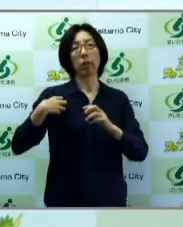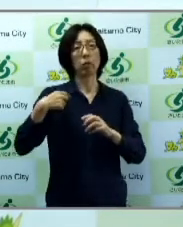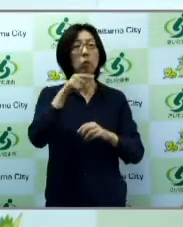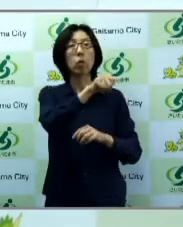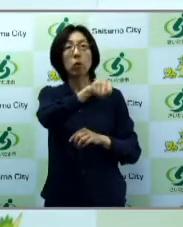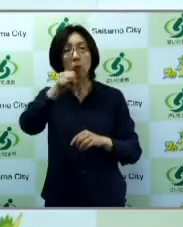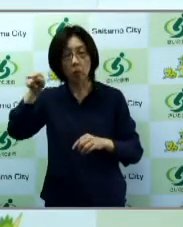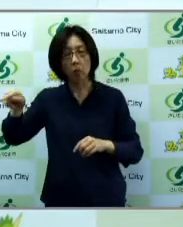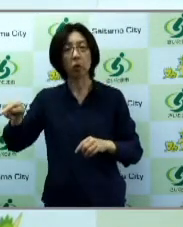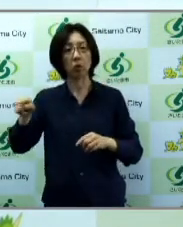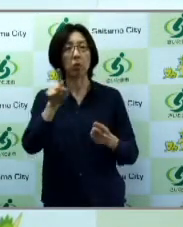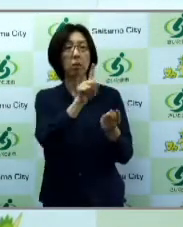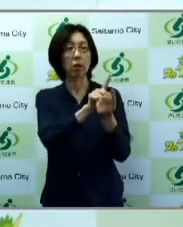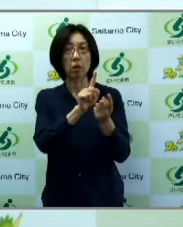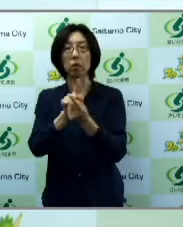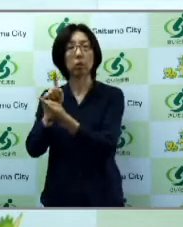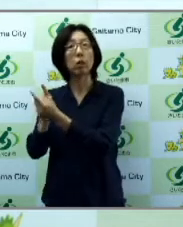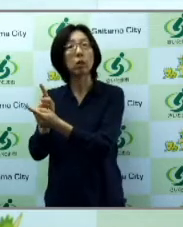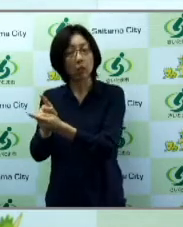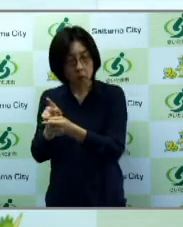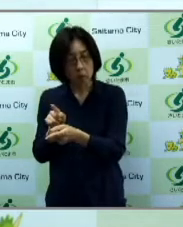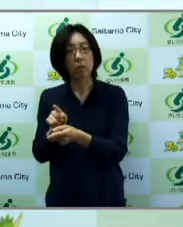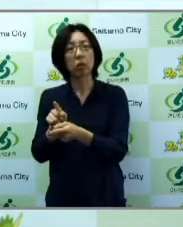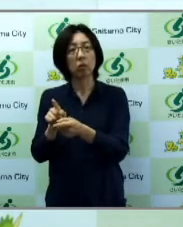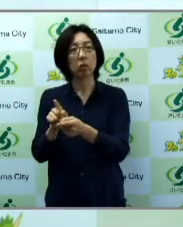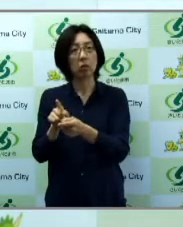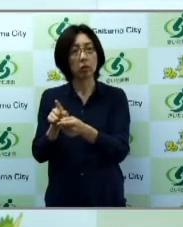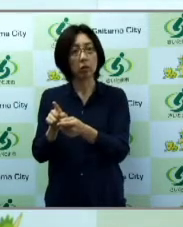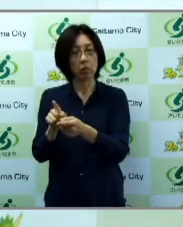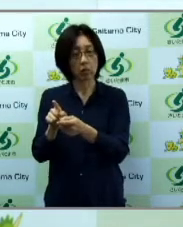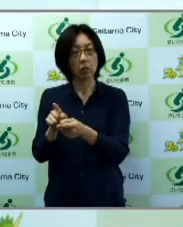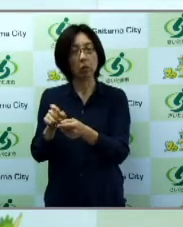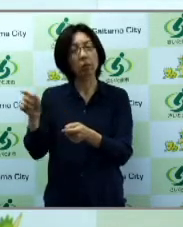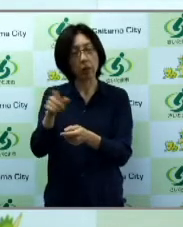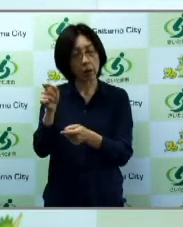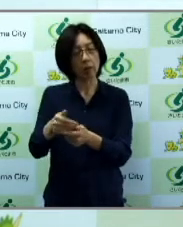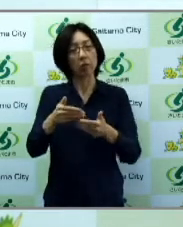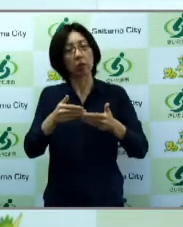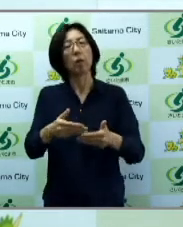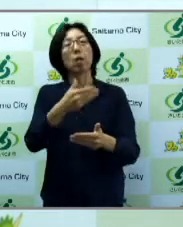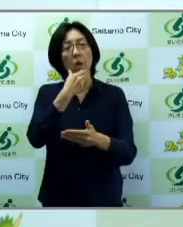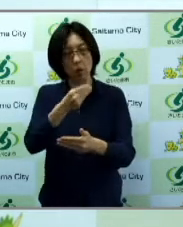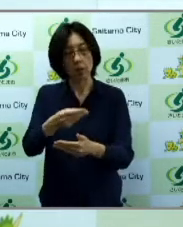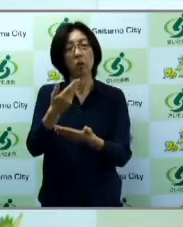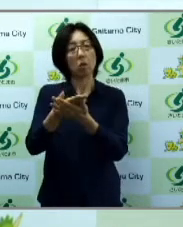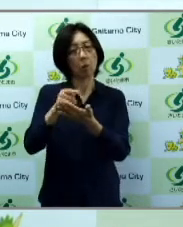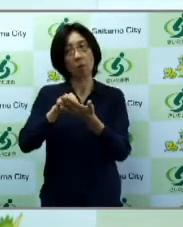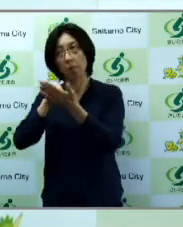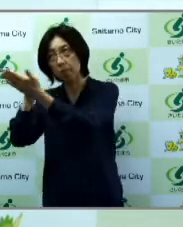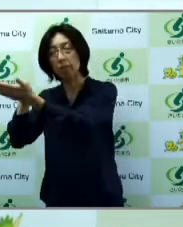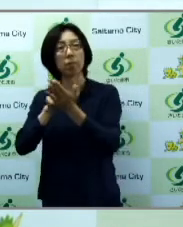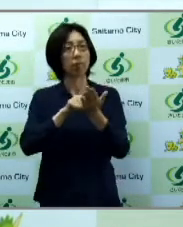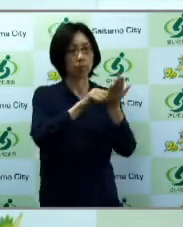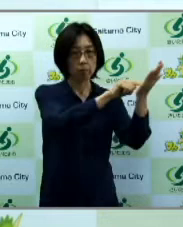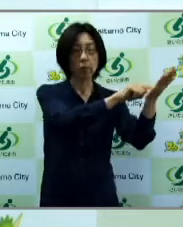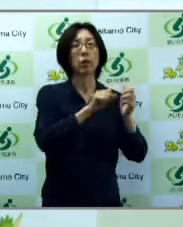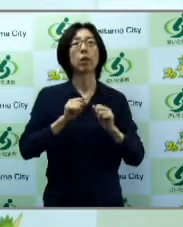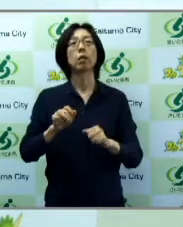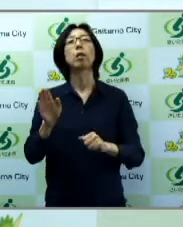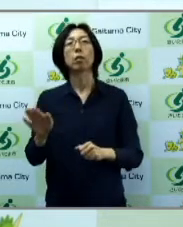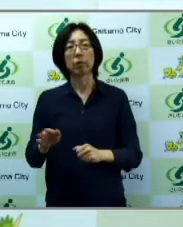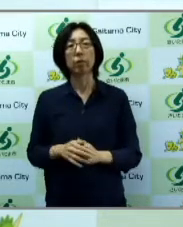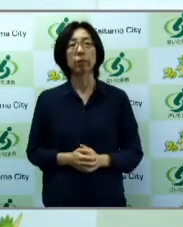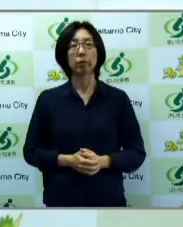策については引き続き、推進をしていただきますように、要望活動も合わせてやっているところでございます。